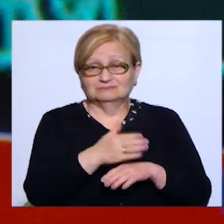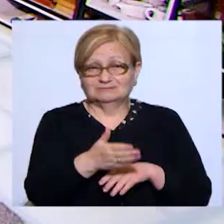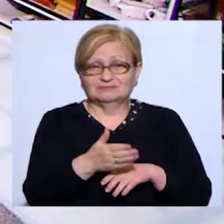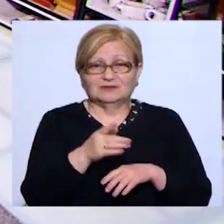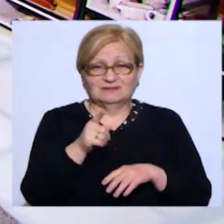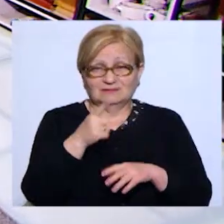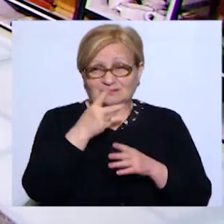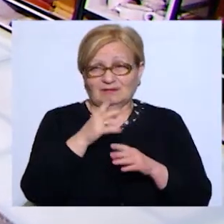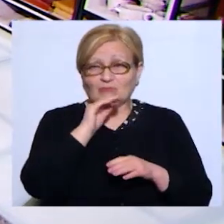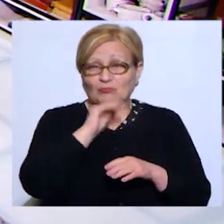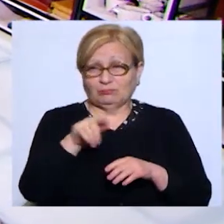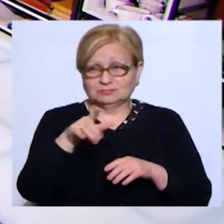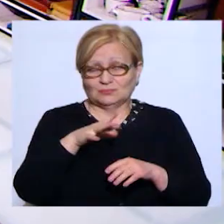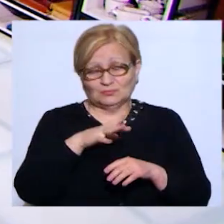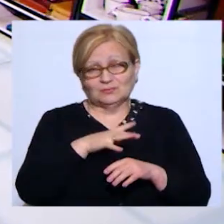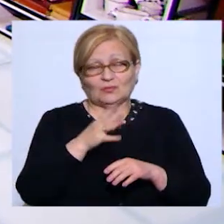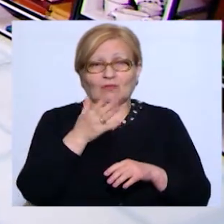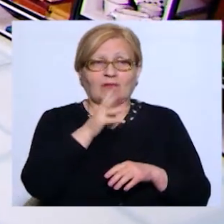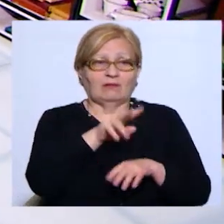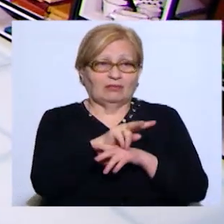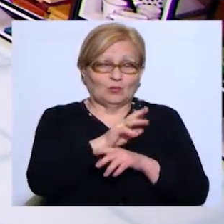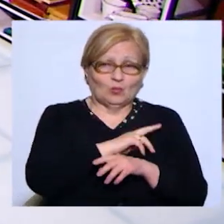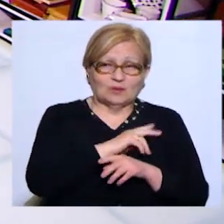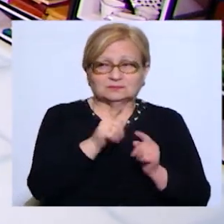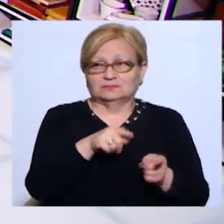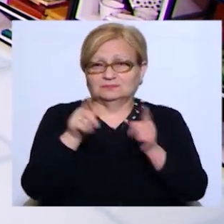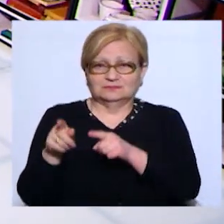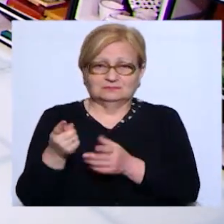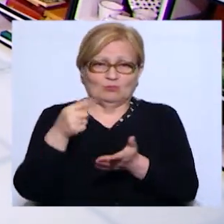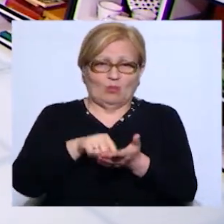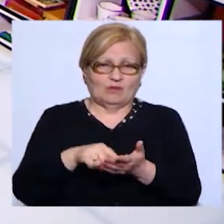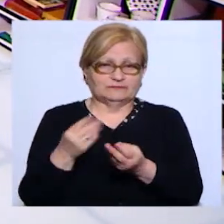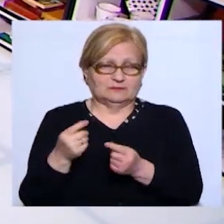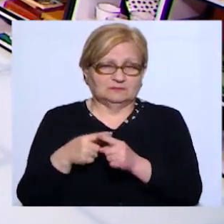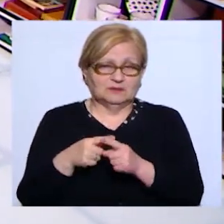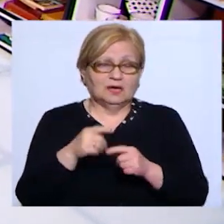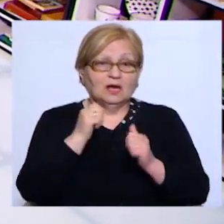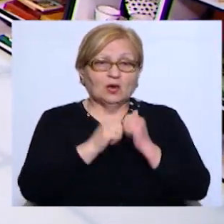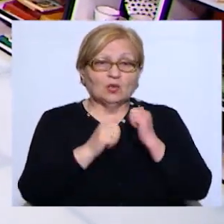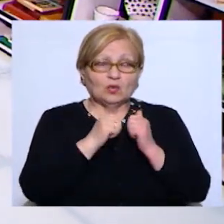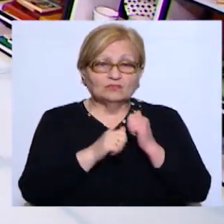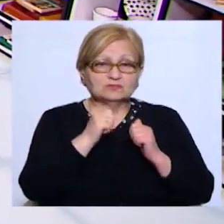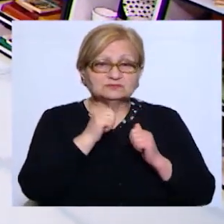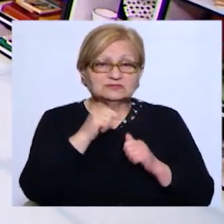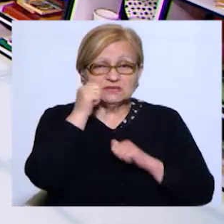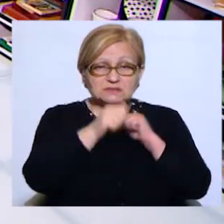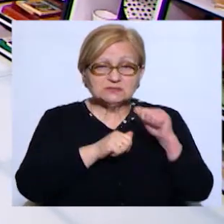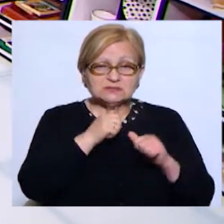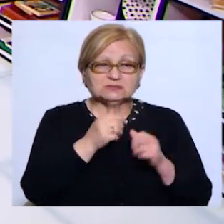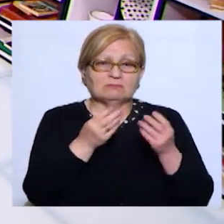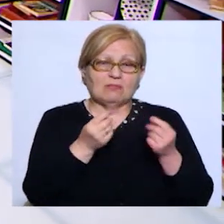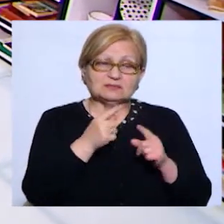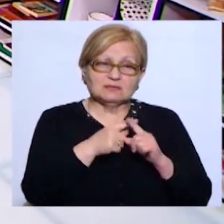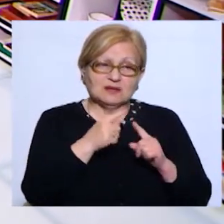სახით, რომელმაც ეს სტერეოტიპი დაანგრია. ამიტომ ყოველ წელს, ყოველ გაკვეთილზე, ყოველი თემის შესწავლის დროს თავიდან გადაიაზრეთ მათემატიკა. იქნება და ერთ დღეს